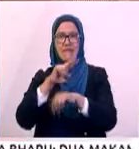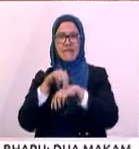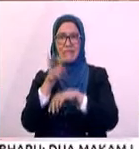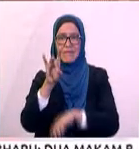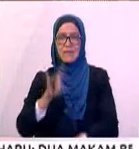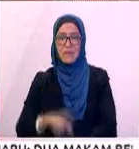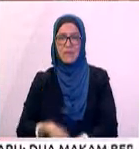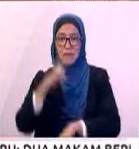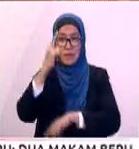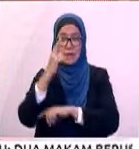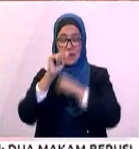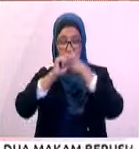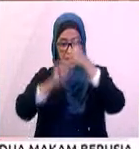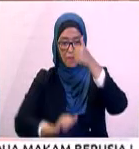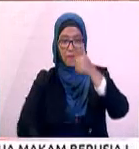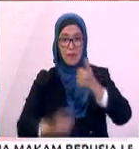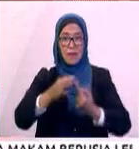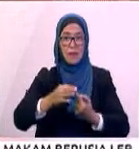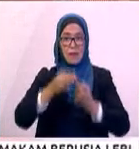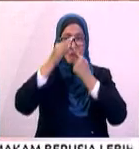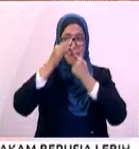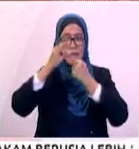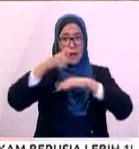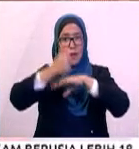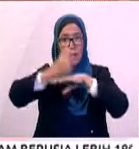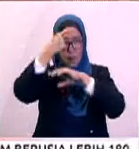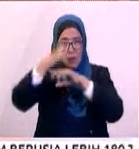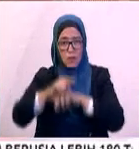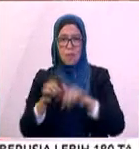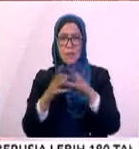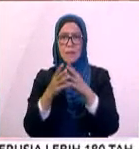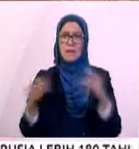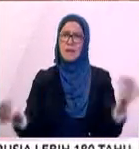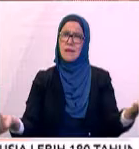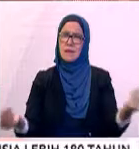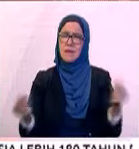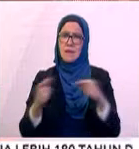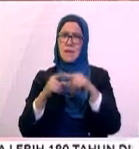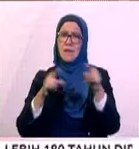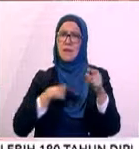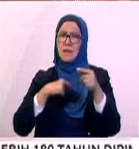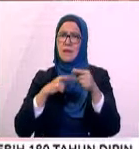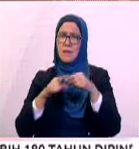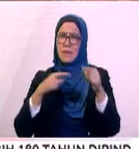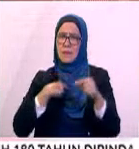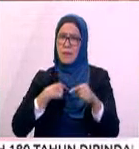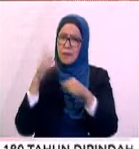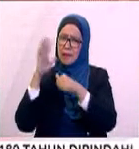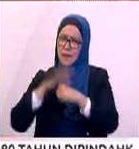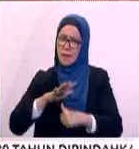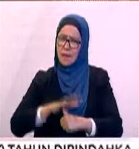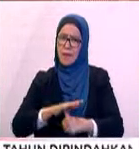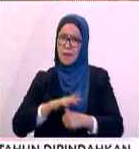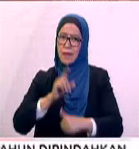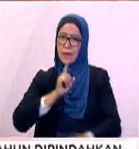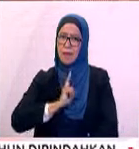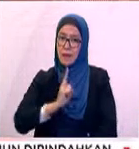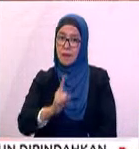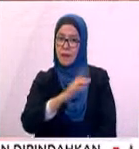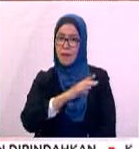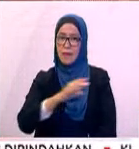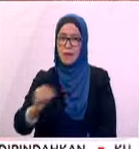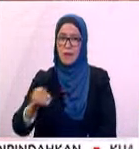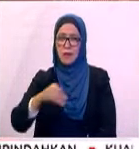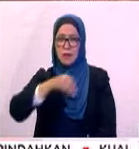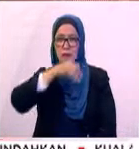Satu jawatan kuasa khas telah ditubuh bagi menangani kes menghina agama Islam dan Nabi Muhammad. Ia melibatkan kerjasama